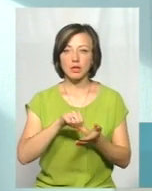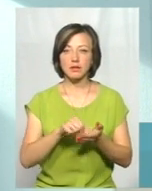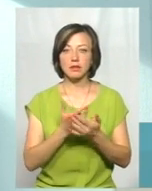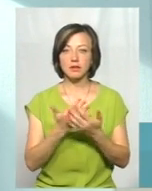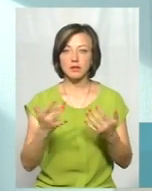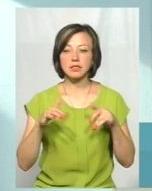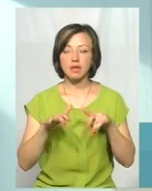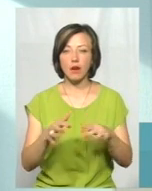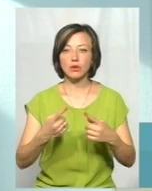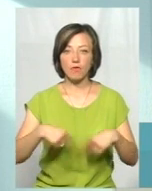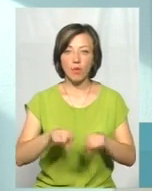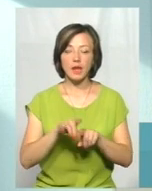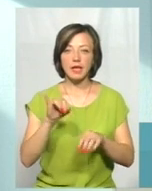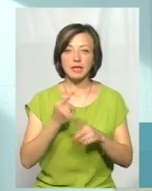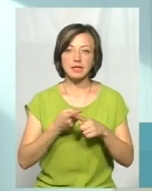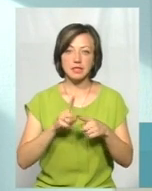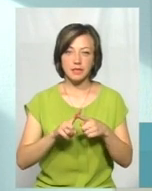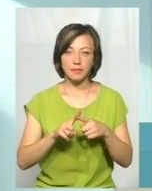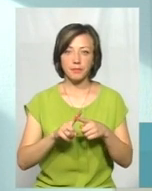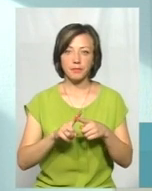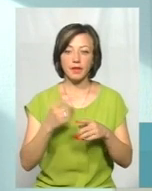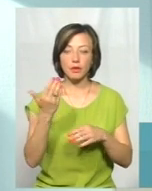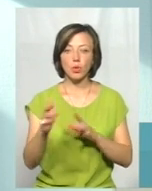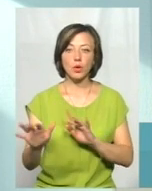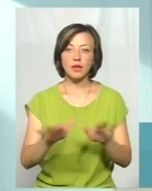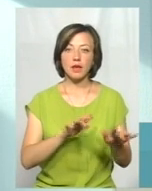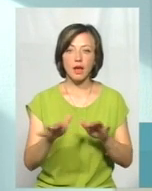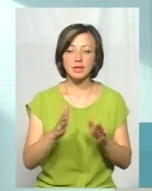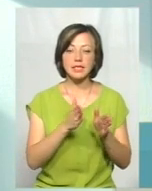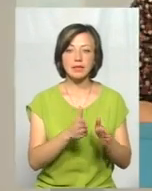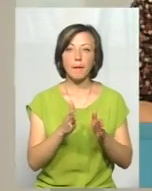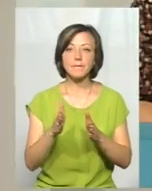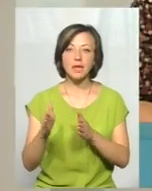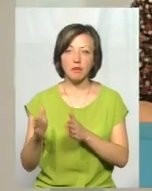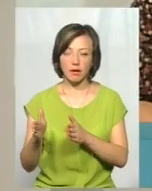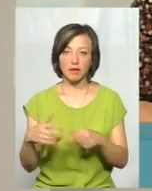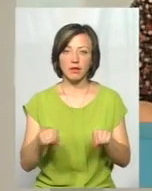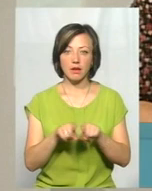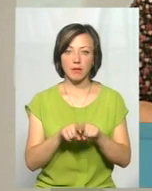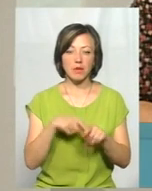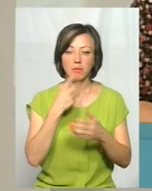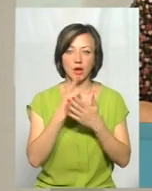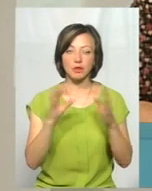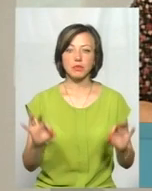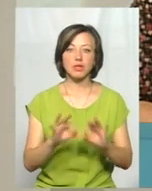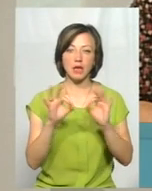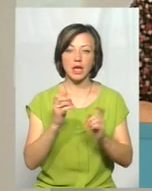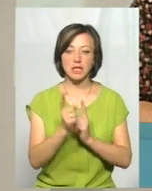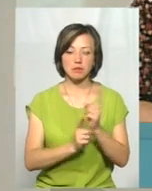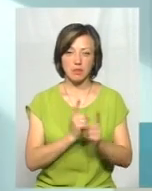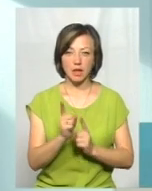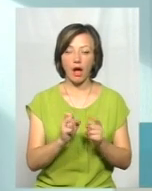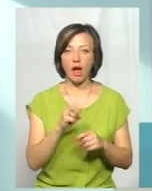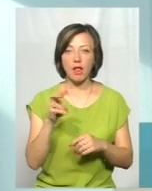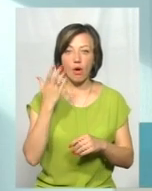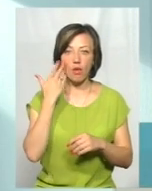якихось заходах в окрузі, і це така його діяльність стабільна, і така його діяльність, ми не бачимо ніяких там змін.